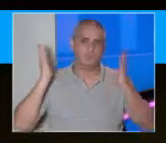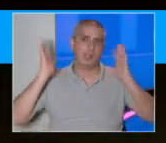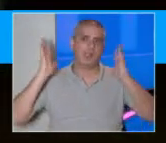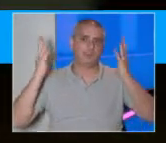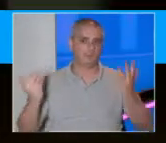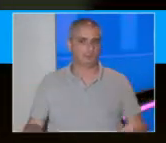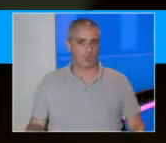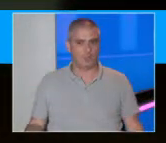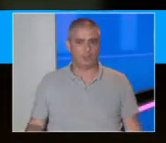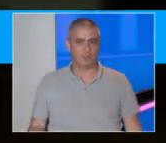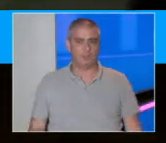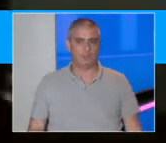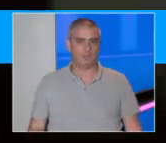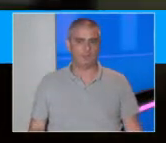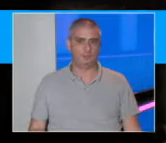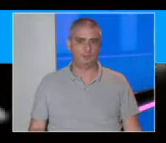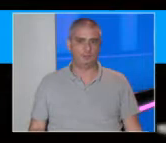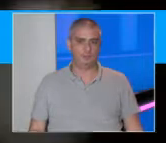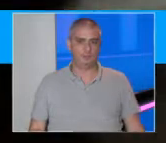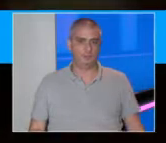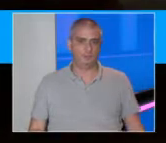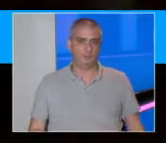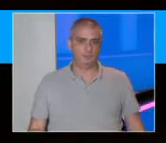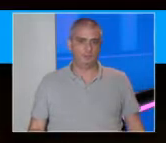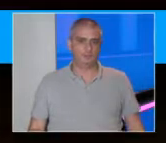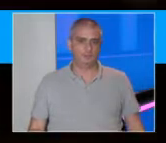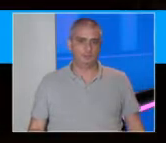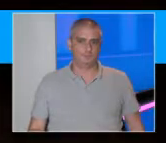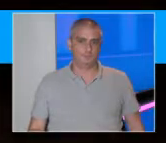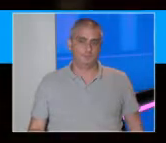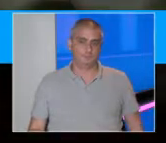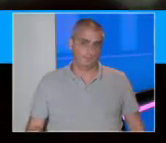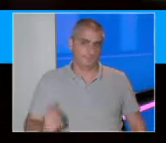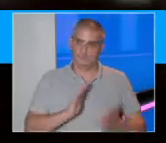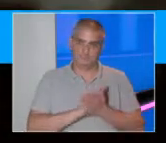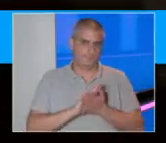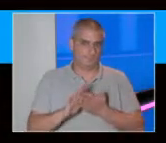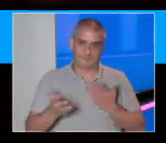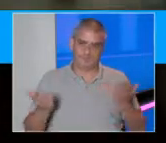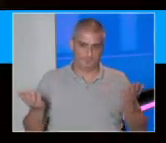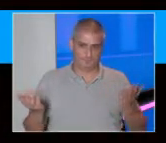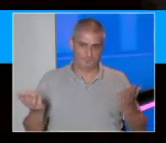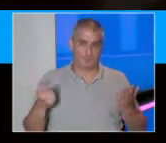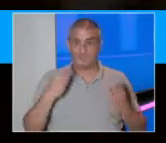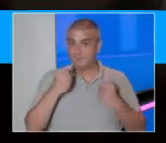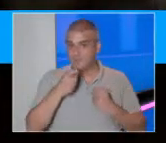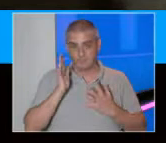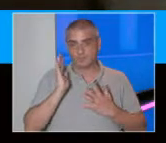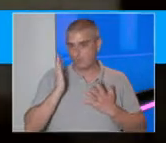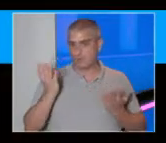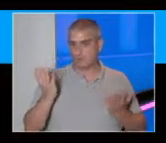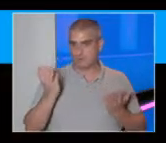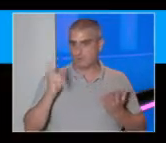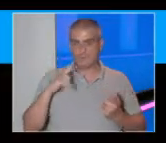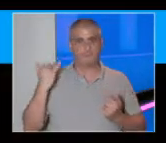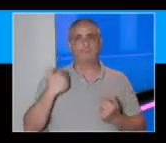פה אסון בהחלט לא פשוט, והדברים האלה לא יכולים, כל